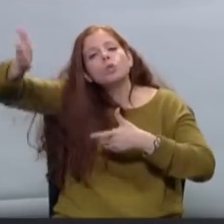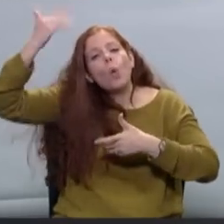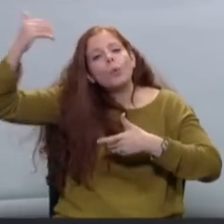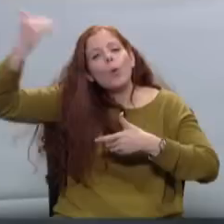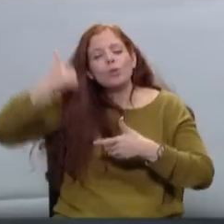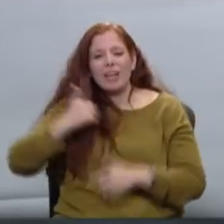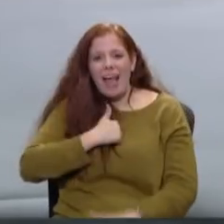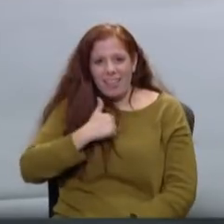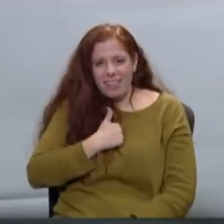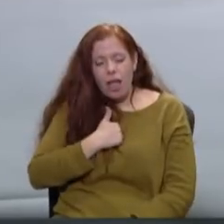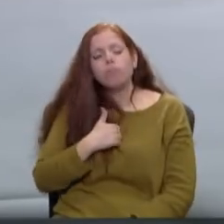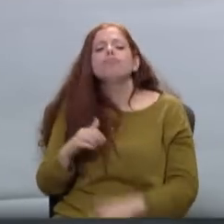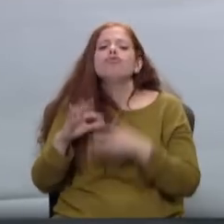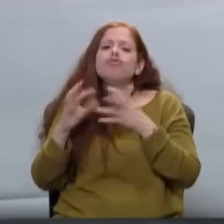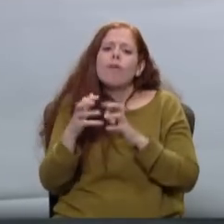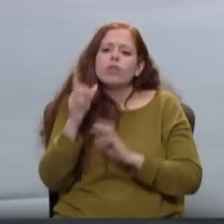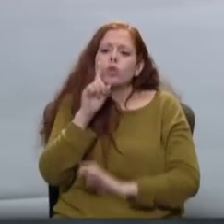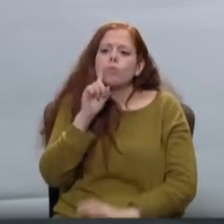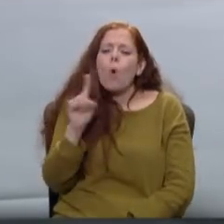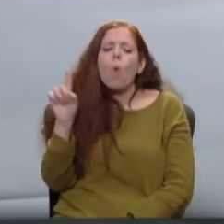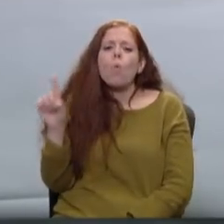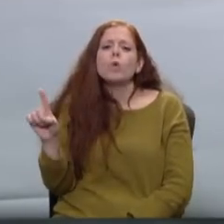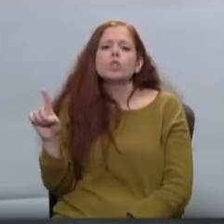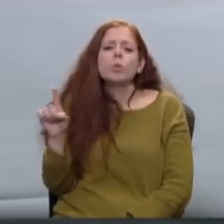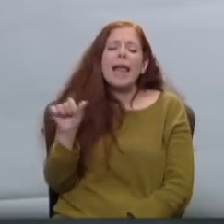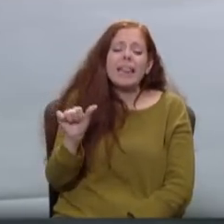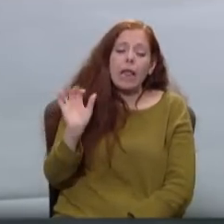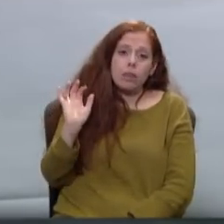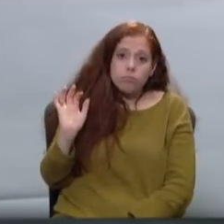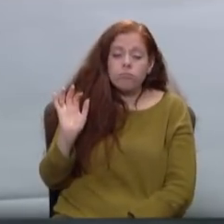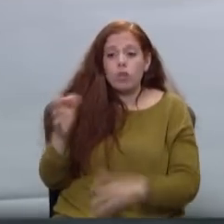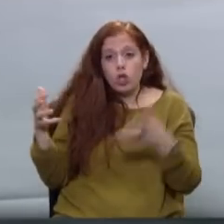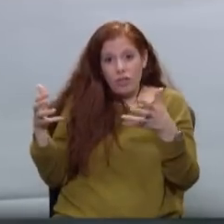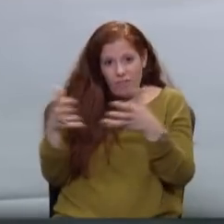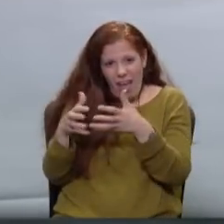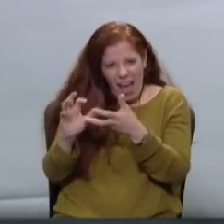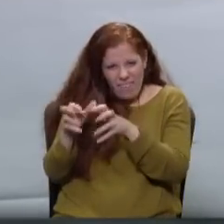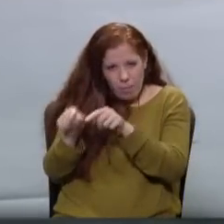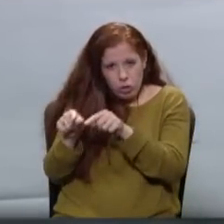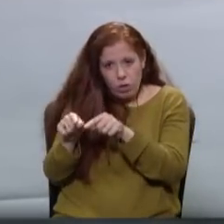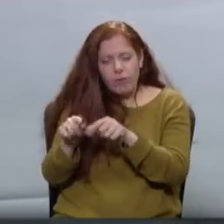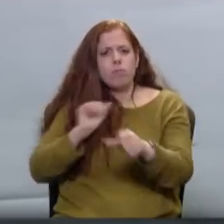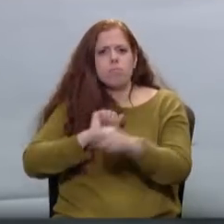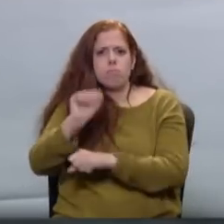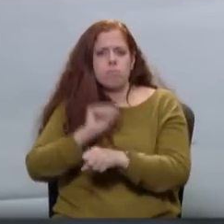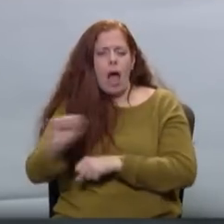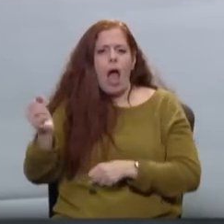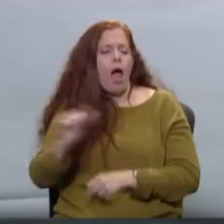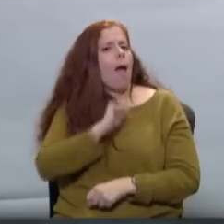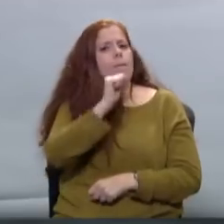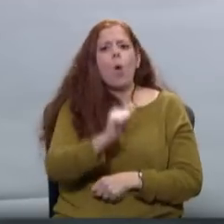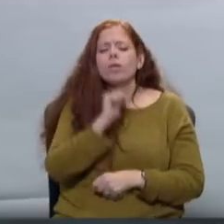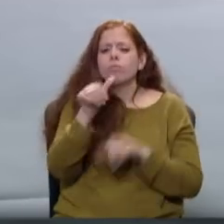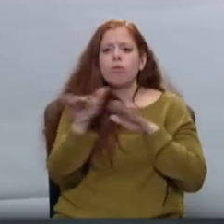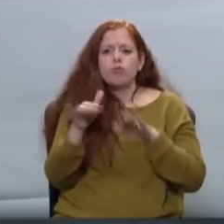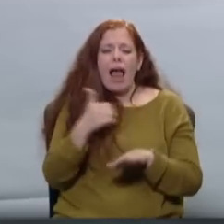נקראים, שבט ששמו ווטסואטן. עכשיו, החבר'ה האלה מהשבט מקימים שם אוהלי מחאה. הם לא רוצים שהממשלה